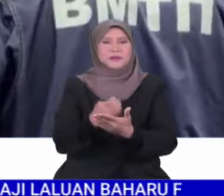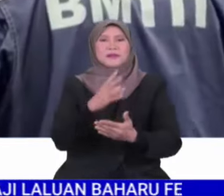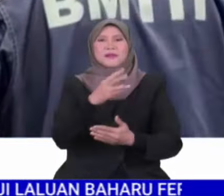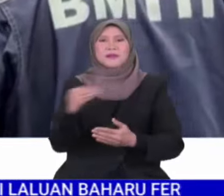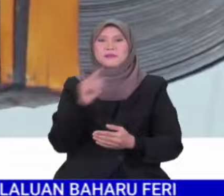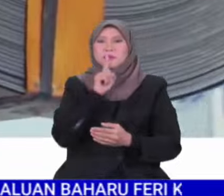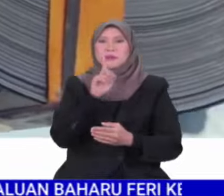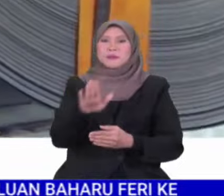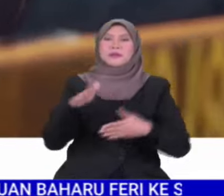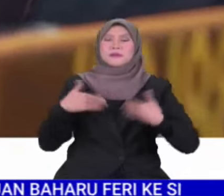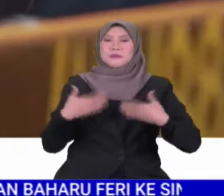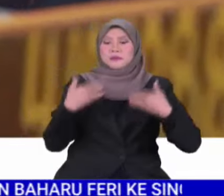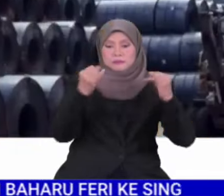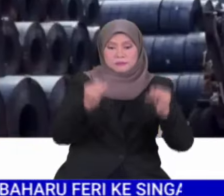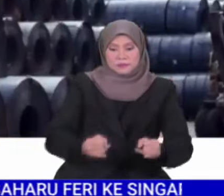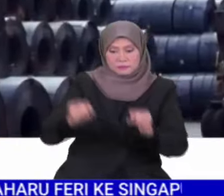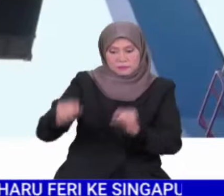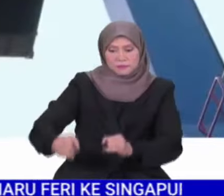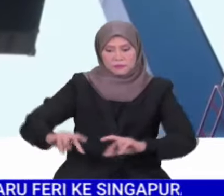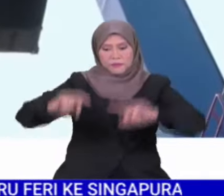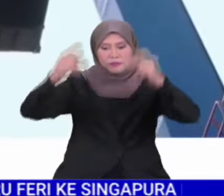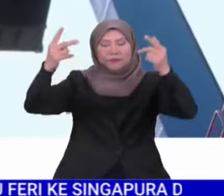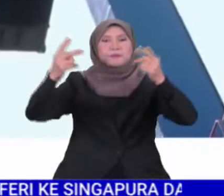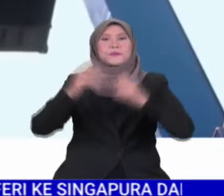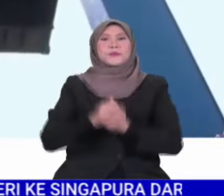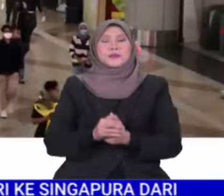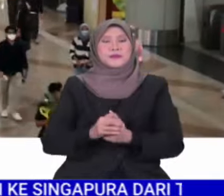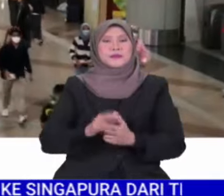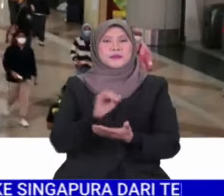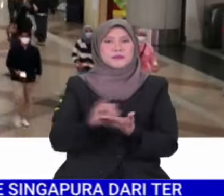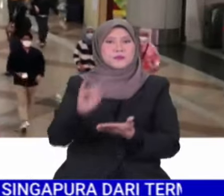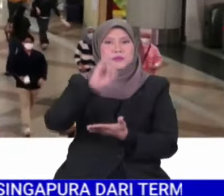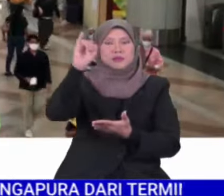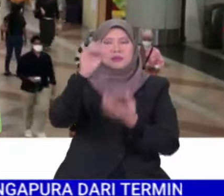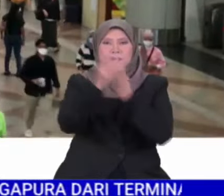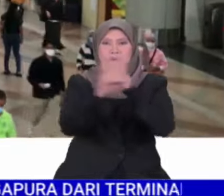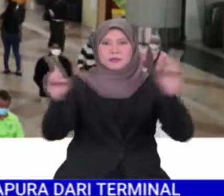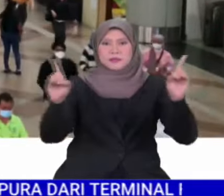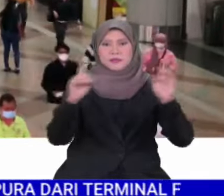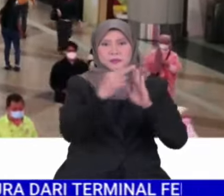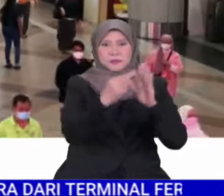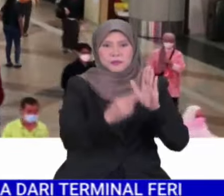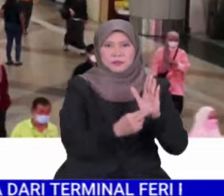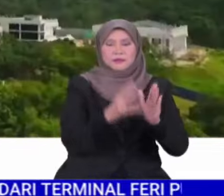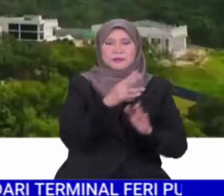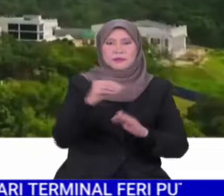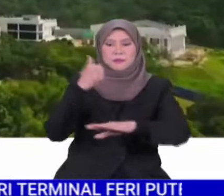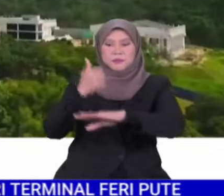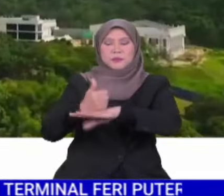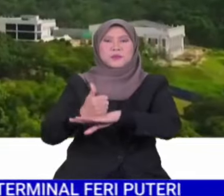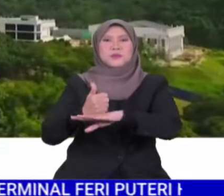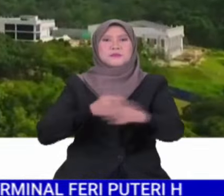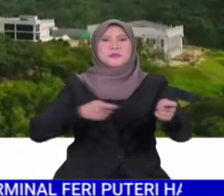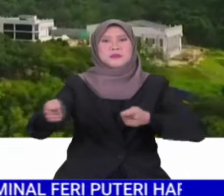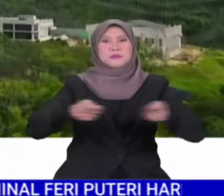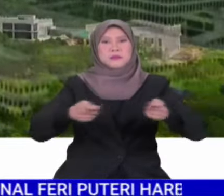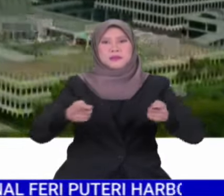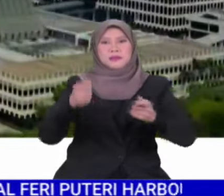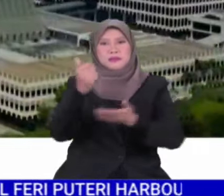menjamin kesejahteraan insan, reformasi institusi demokrasi dan perundangan serta mewujudkan